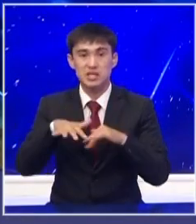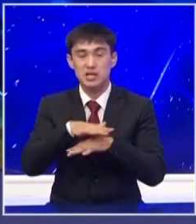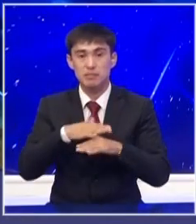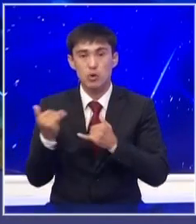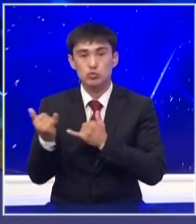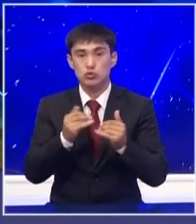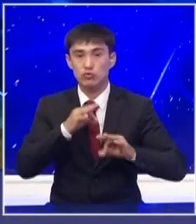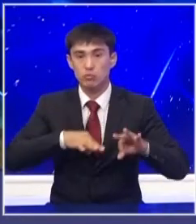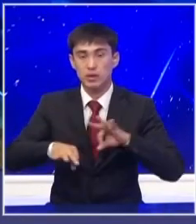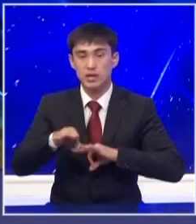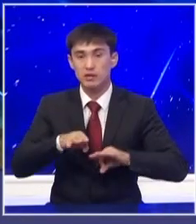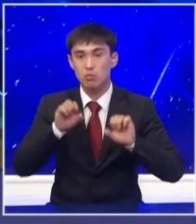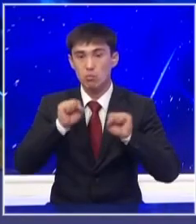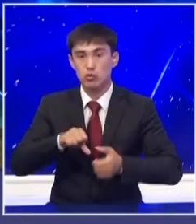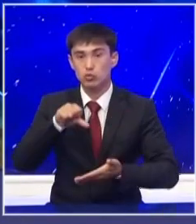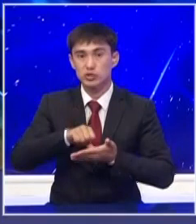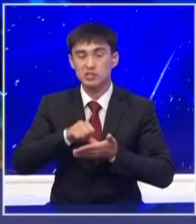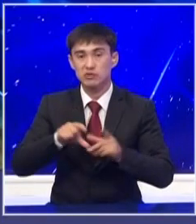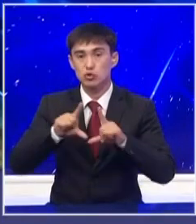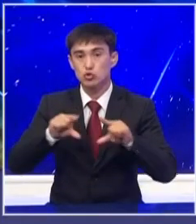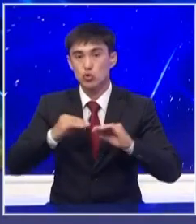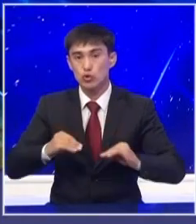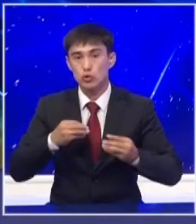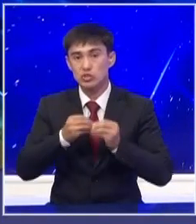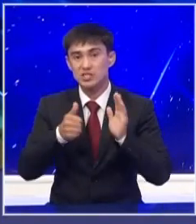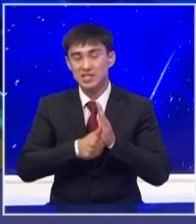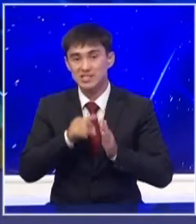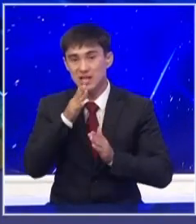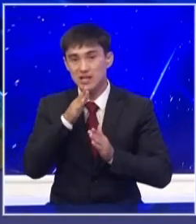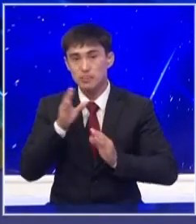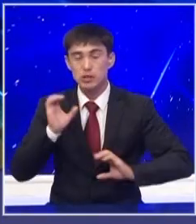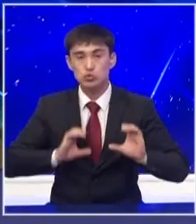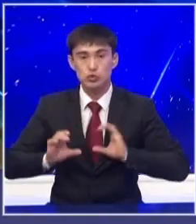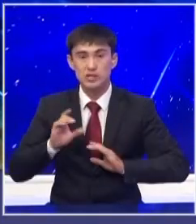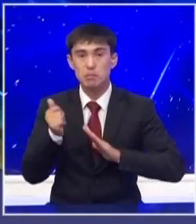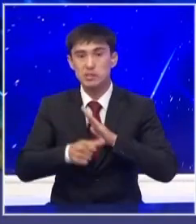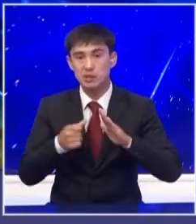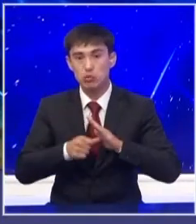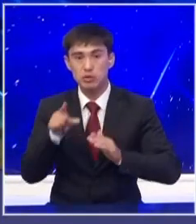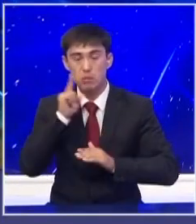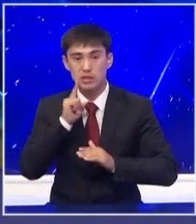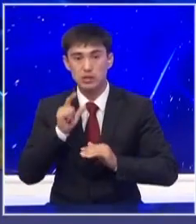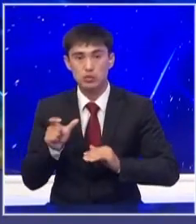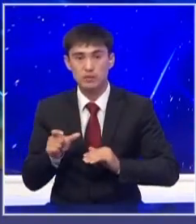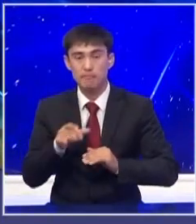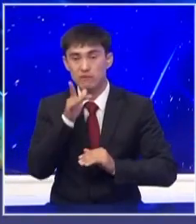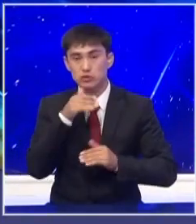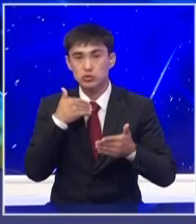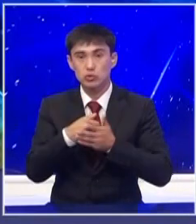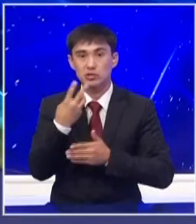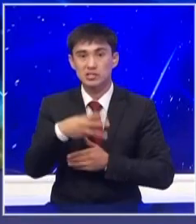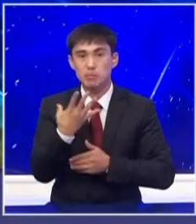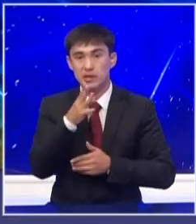По условиям проекта в нем могут участвовать школьники от 16 лет и студенты, безработные молодые, люди в возрасте